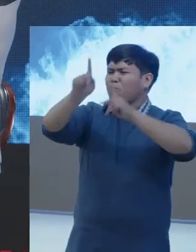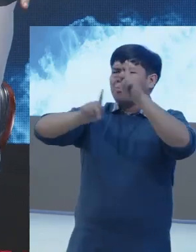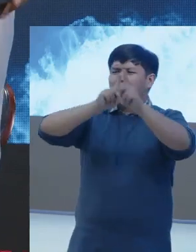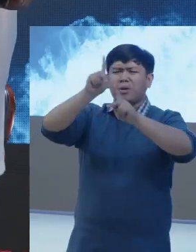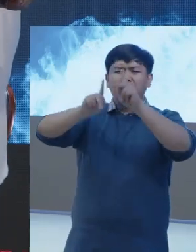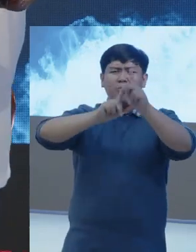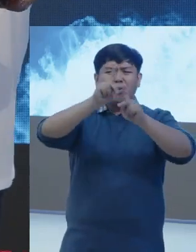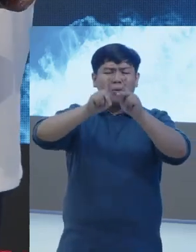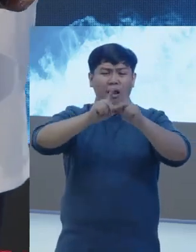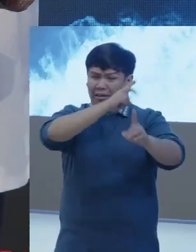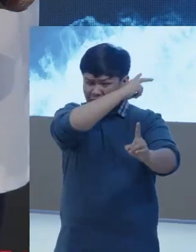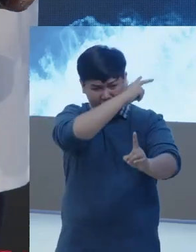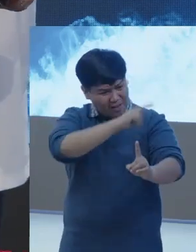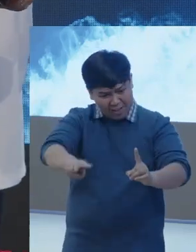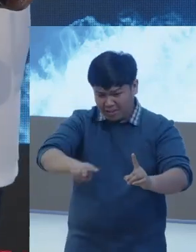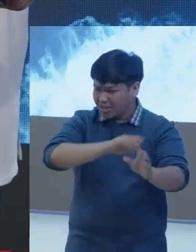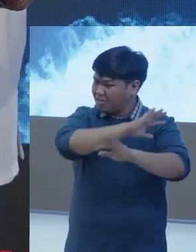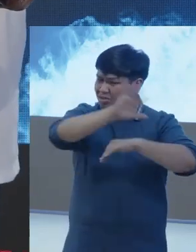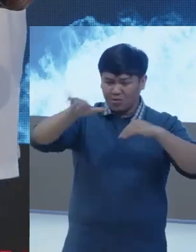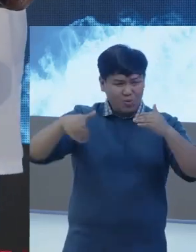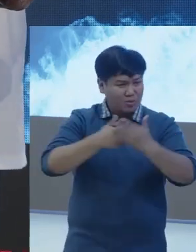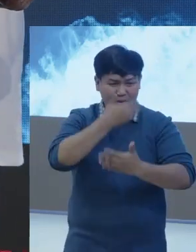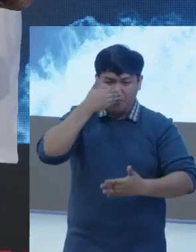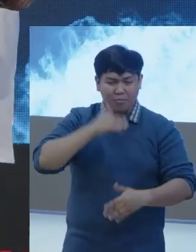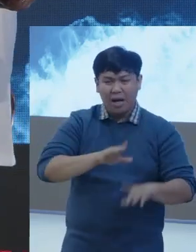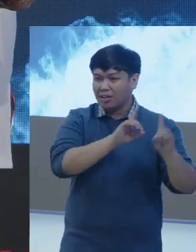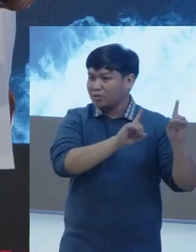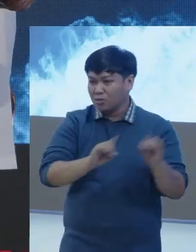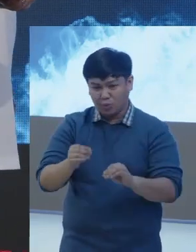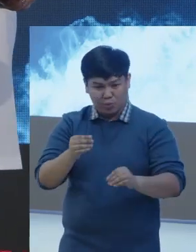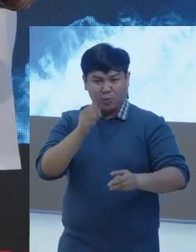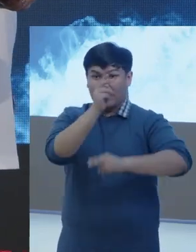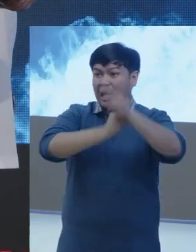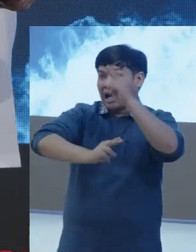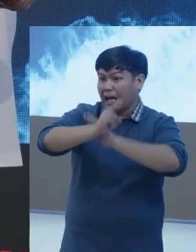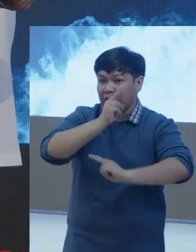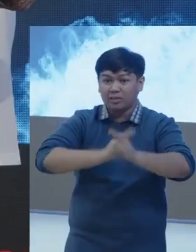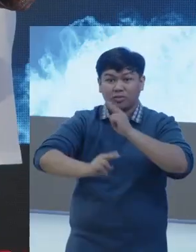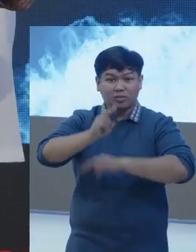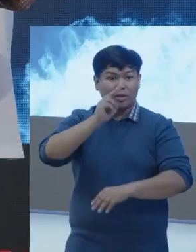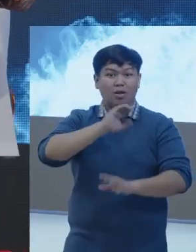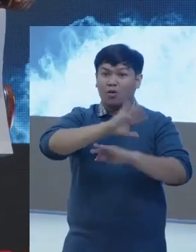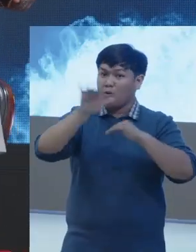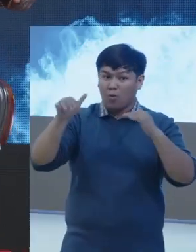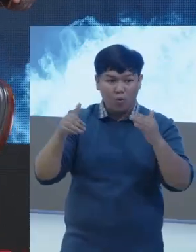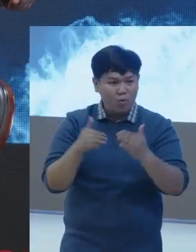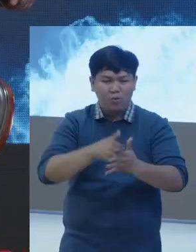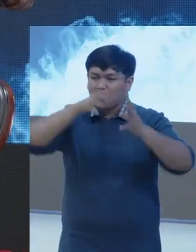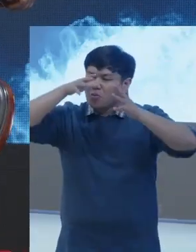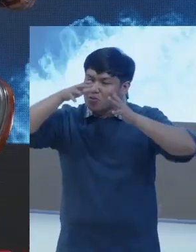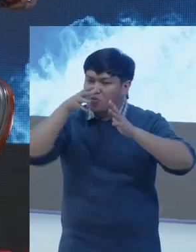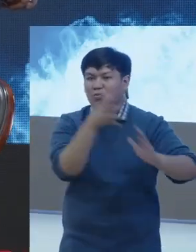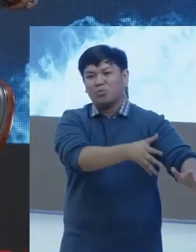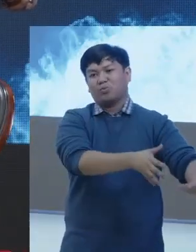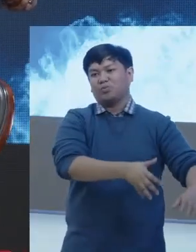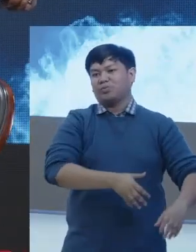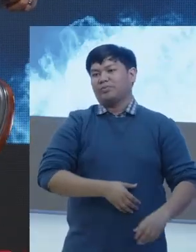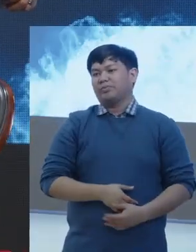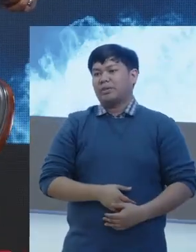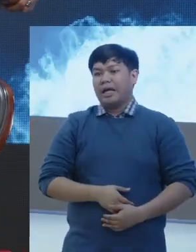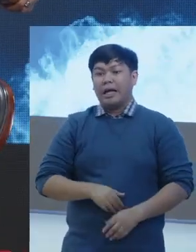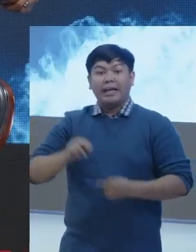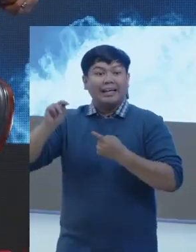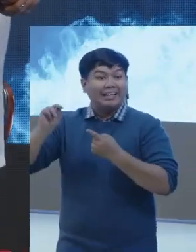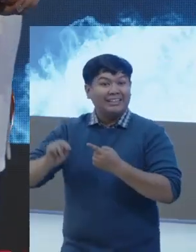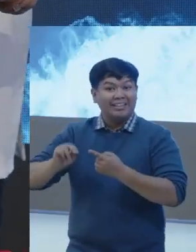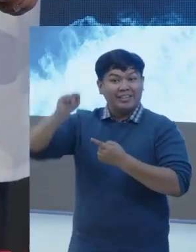the violence that is in his hands. From the violence. Yung po ang mark ng mga taga-Nineveh.